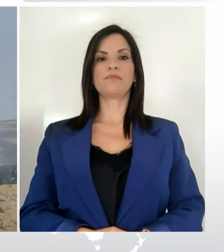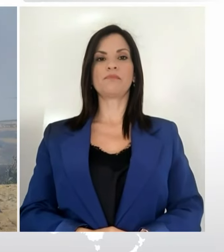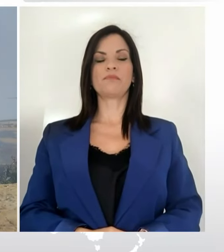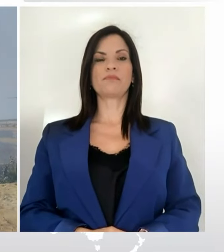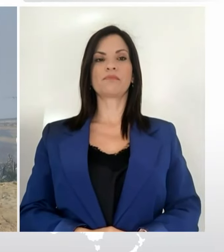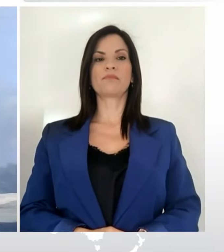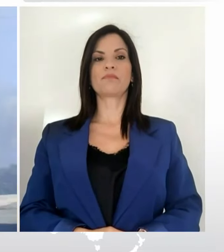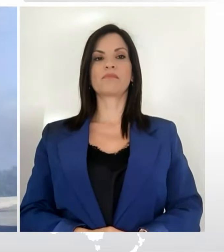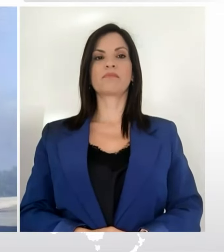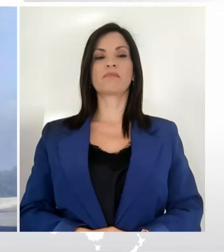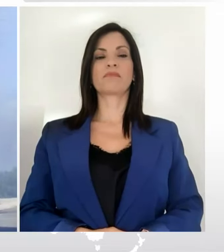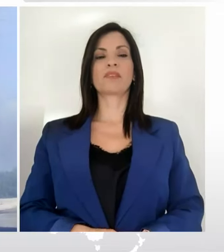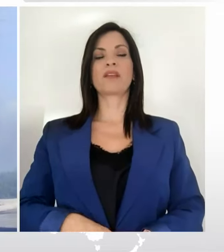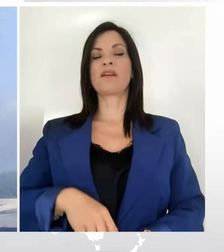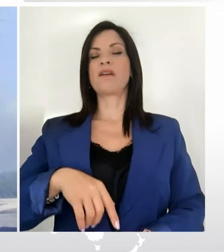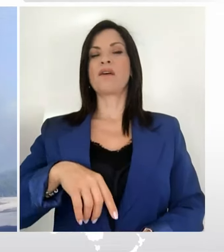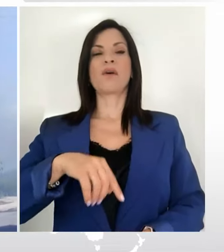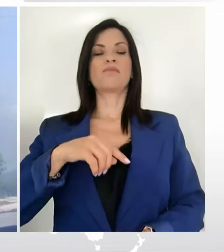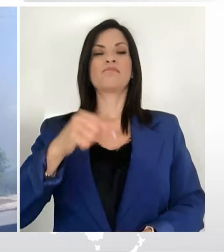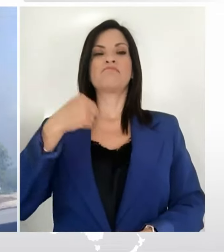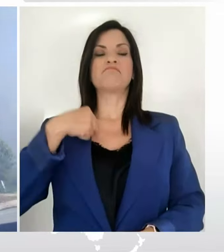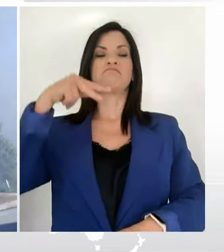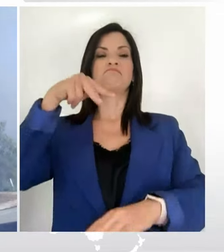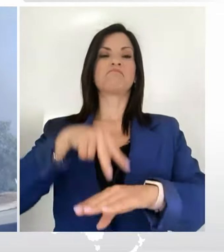και πίσω μου και δεξιά μου και αριστερά μου